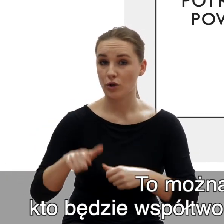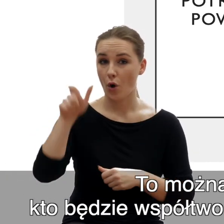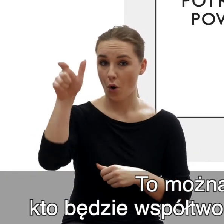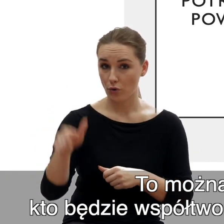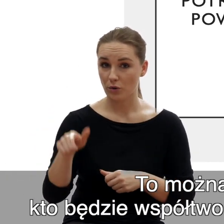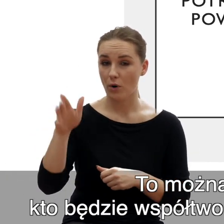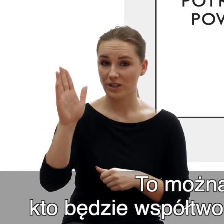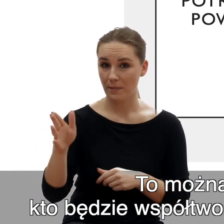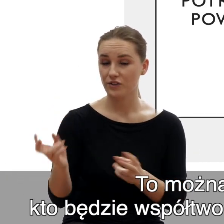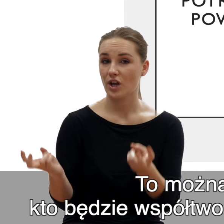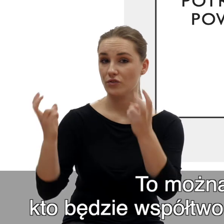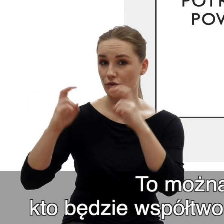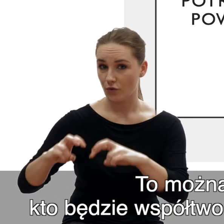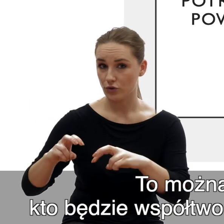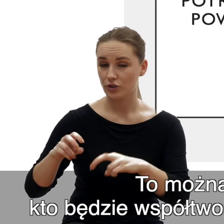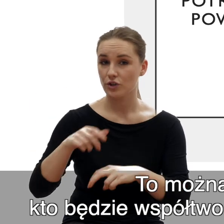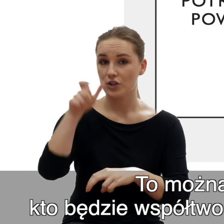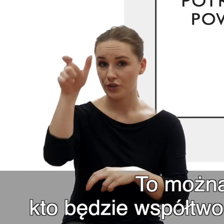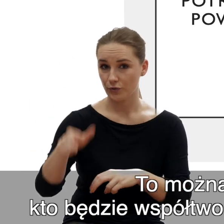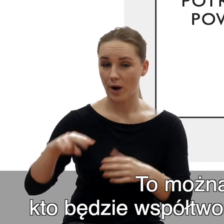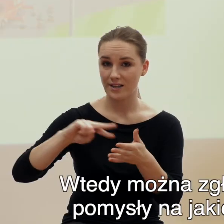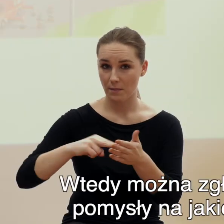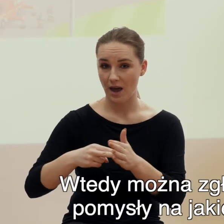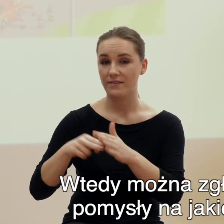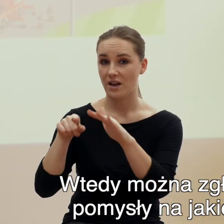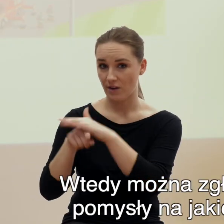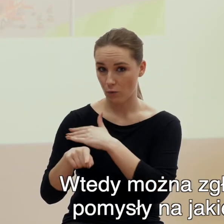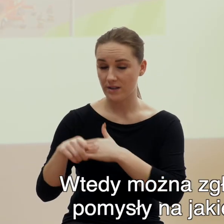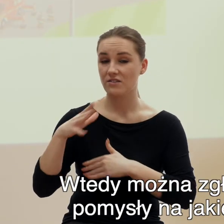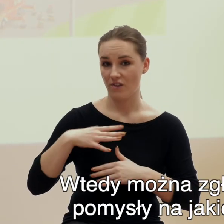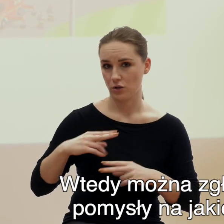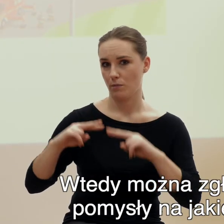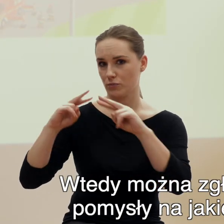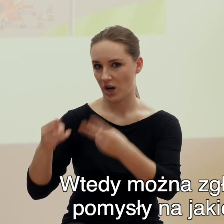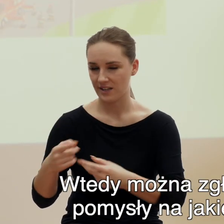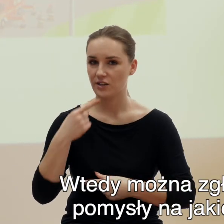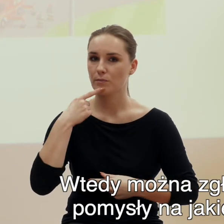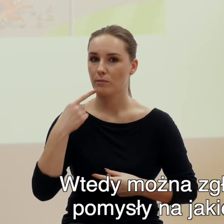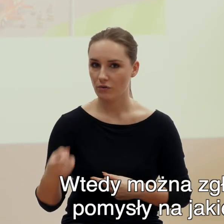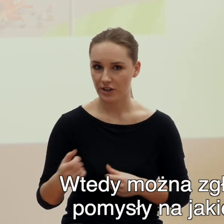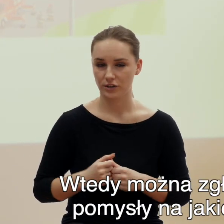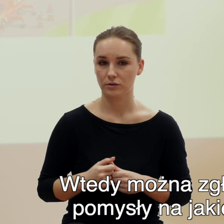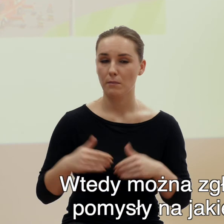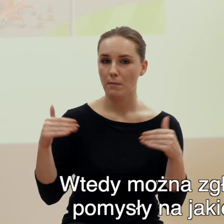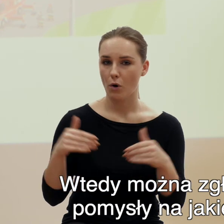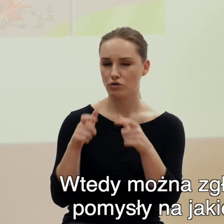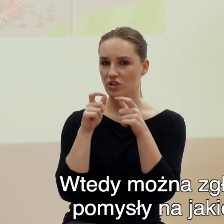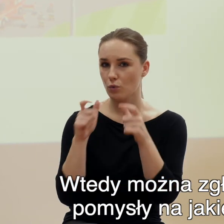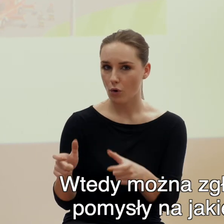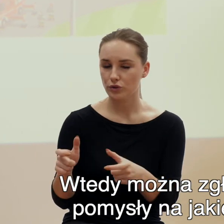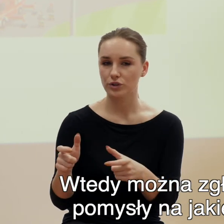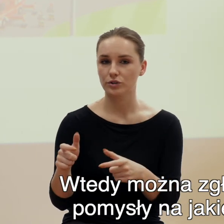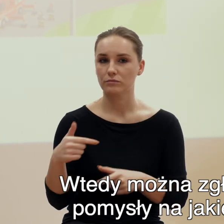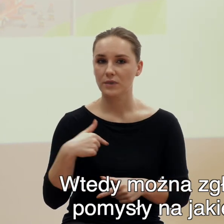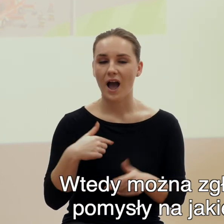plan, indywidualny plan ewakuacji dla takiej osoby. Wtedy można zgłosić swoje potrzeby.